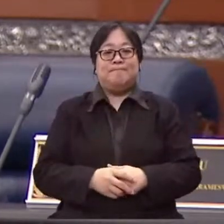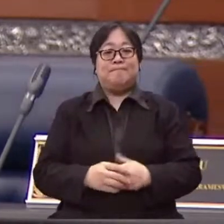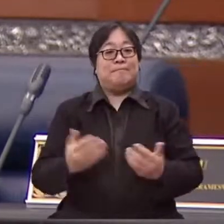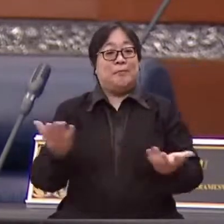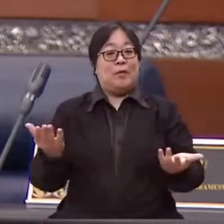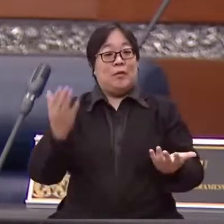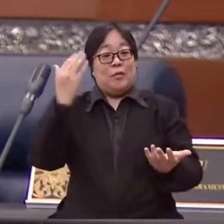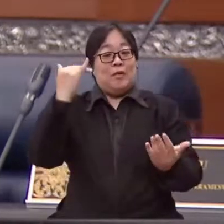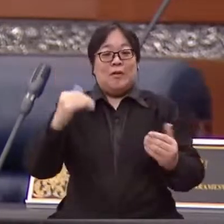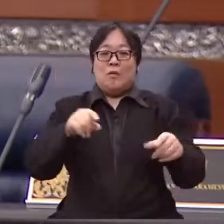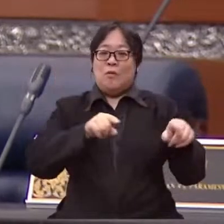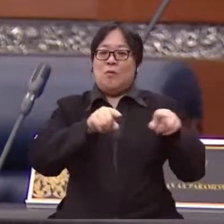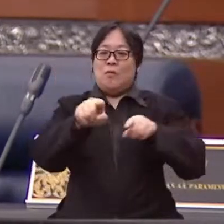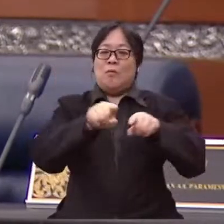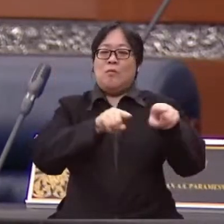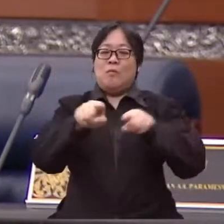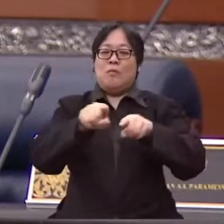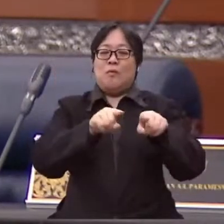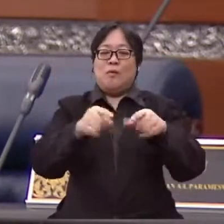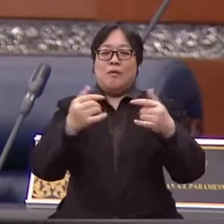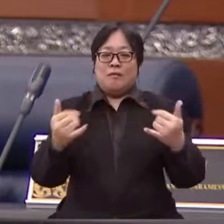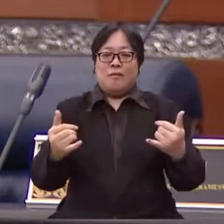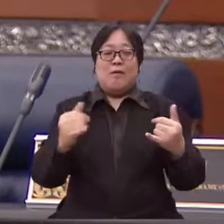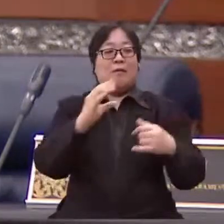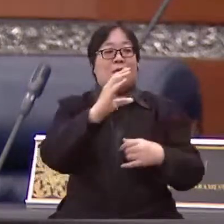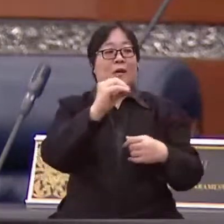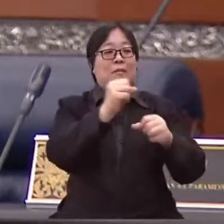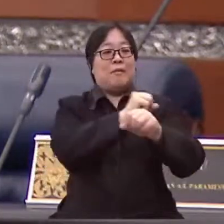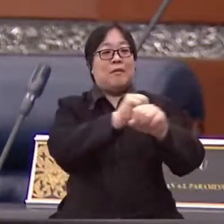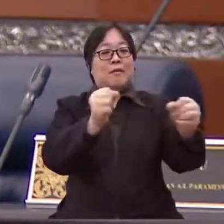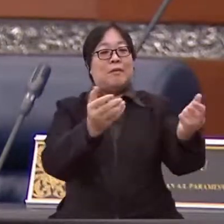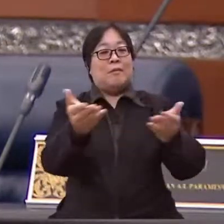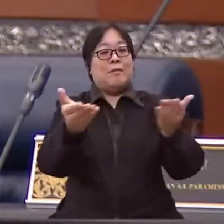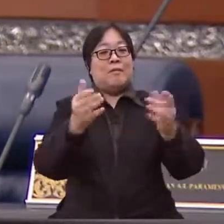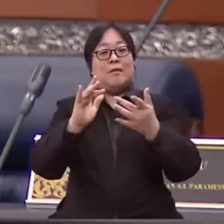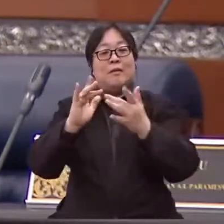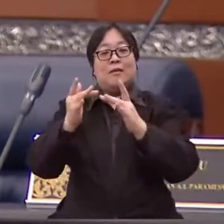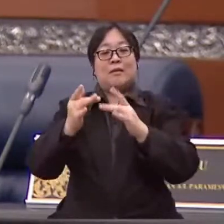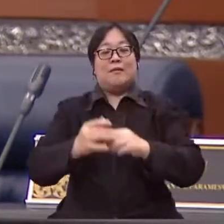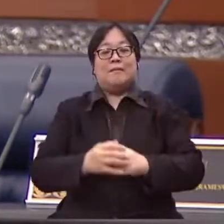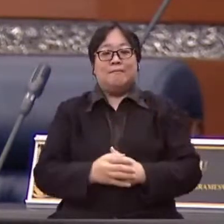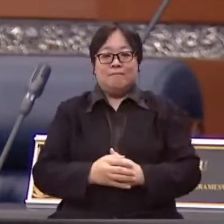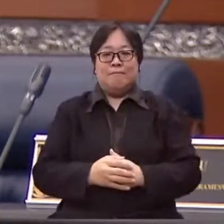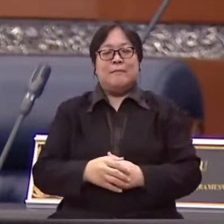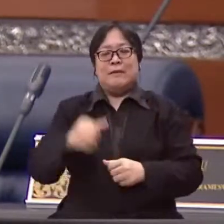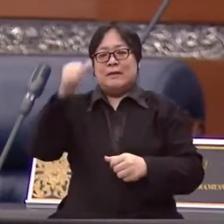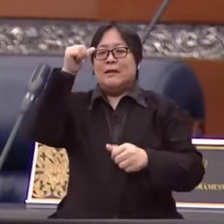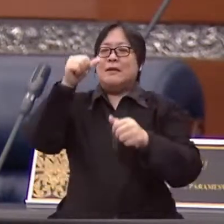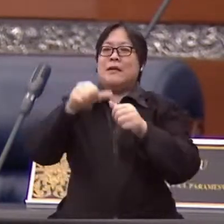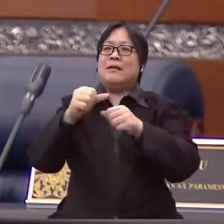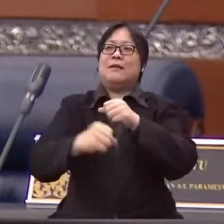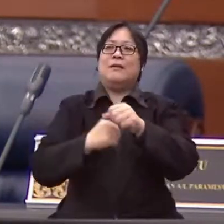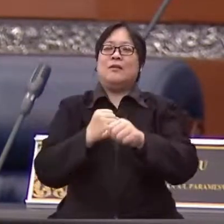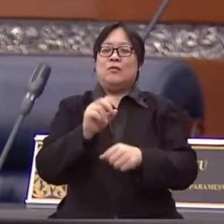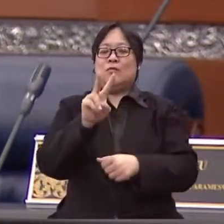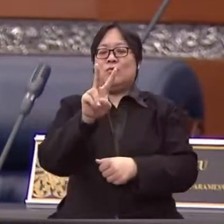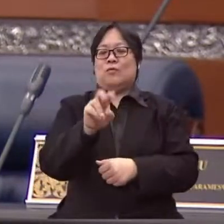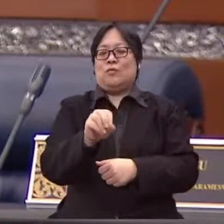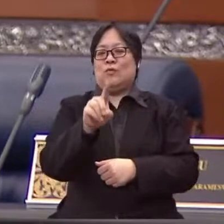peningkatan persaingan antara Syarikat yang menyediakan internet ini dan kita masih ingat pada tahun